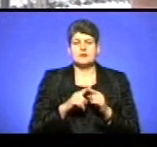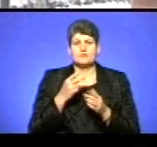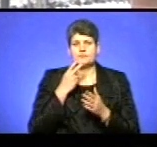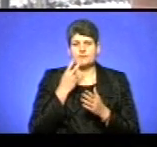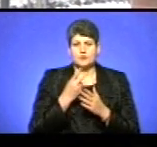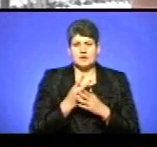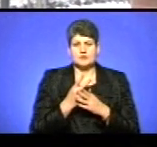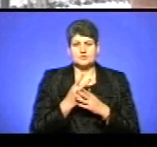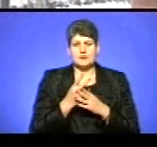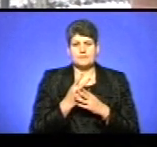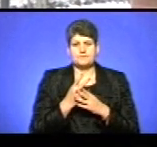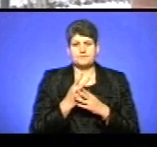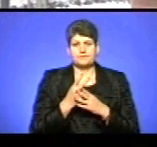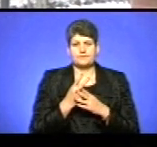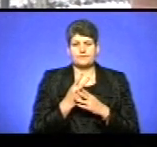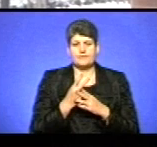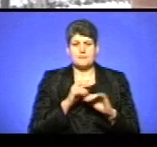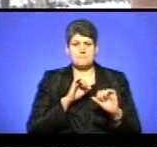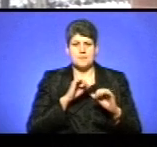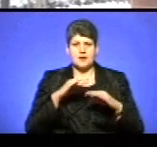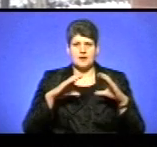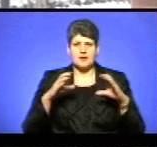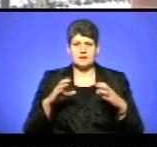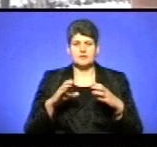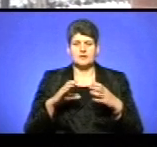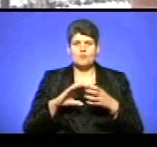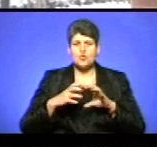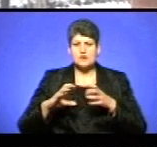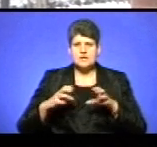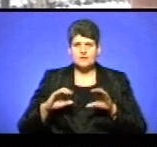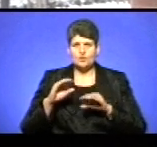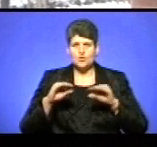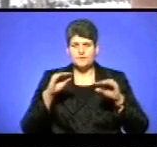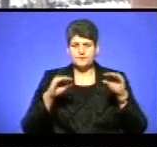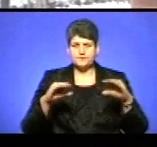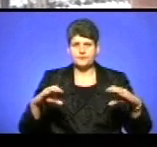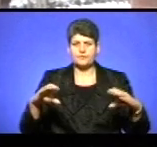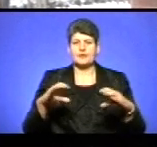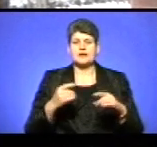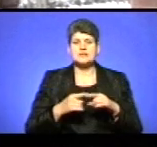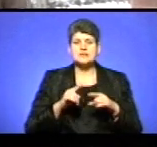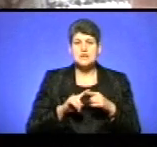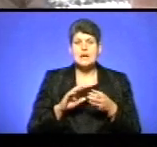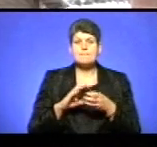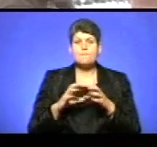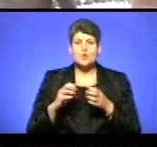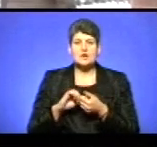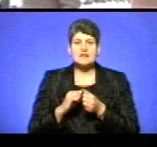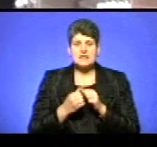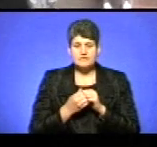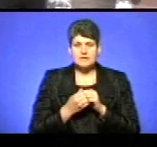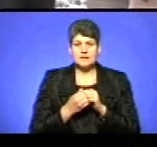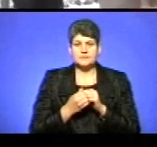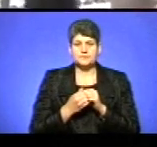символізує барикади, гранітну бруківку, і з цієї бруківки, з